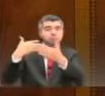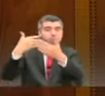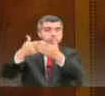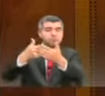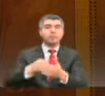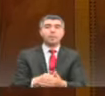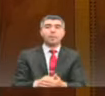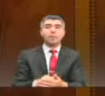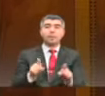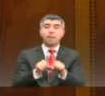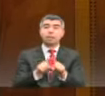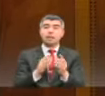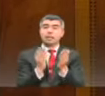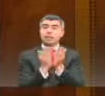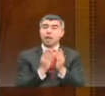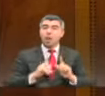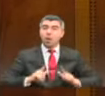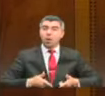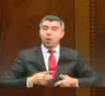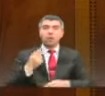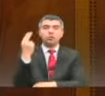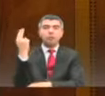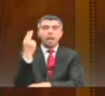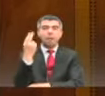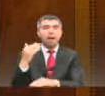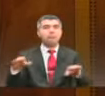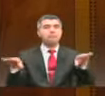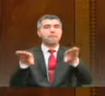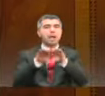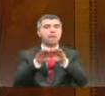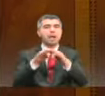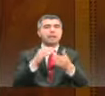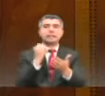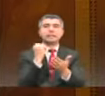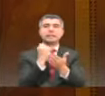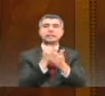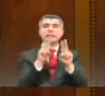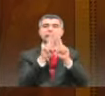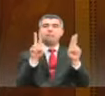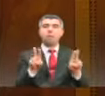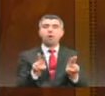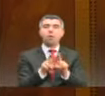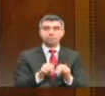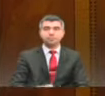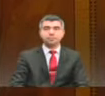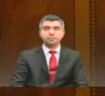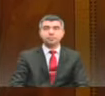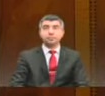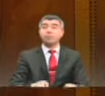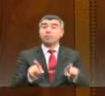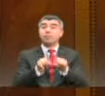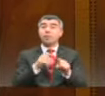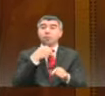المهني مع التعليم المدرسي والتعليم العالي، مع الرفع من الطاقة الاستيعابية لمنظومة التكوين